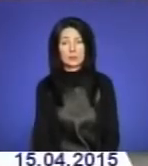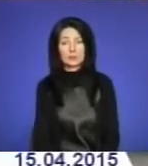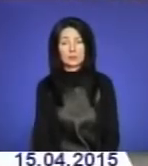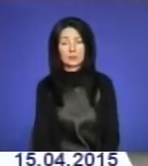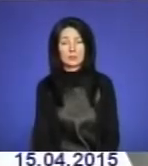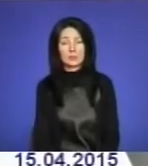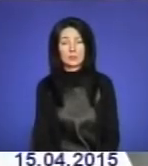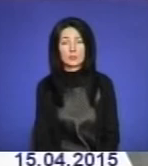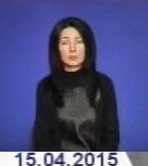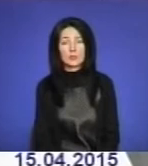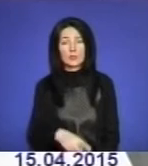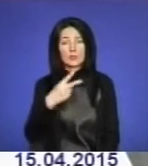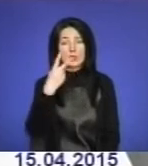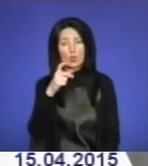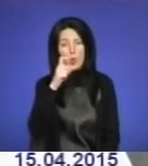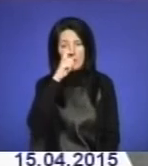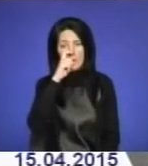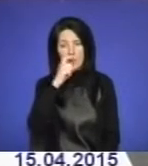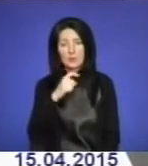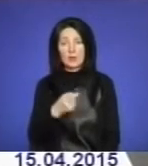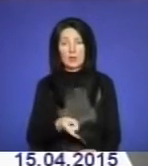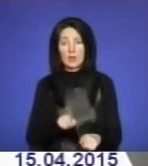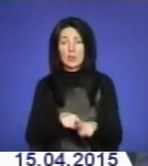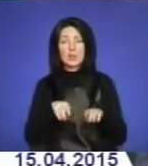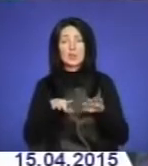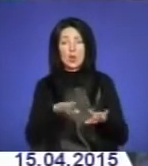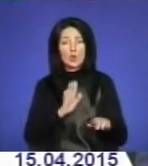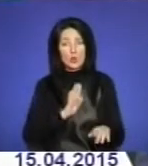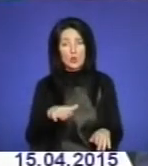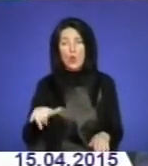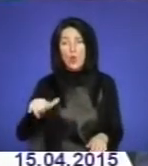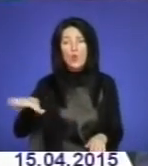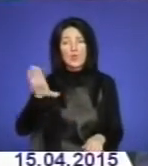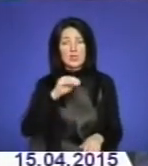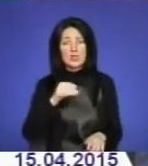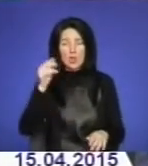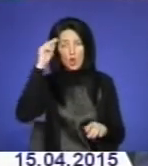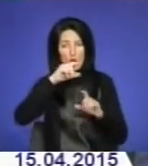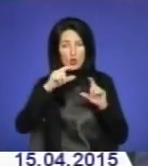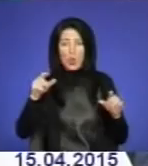Двадцять 2 квітня такі заходи відбудуться в усіх школах міста.